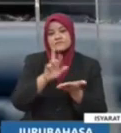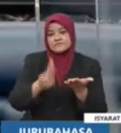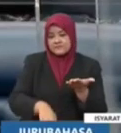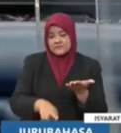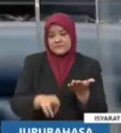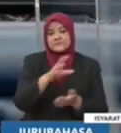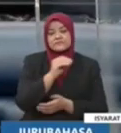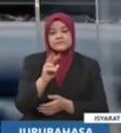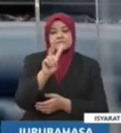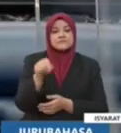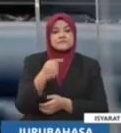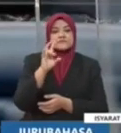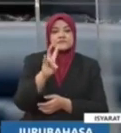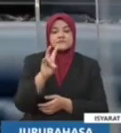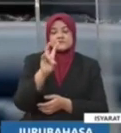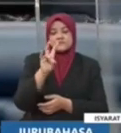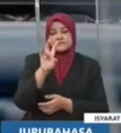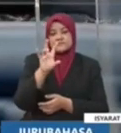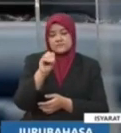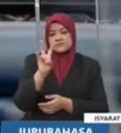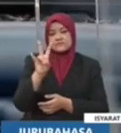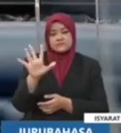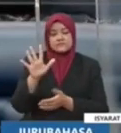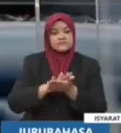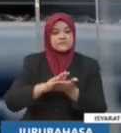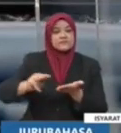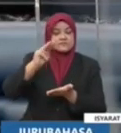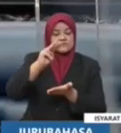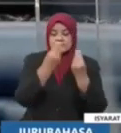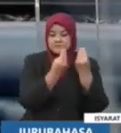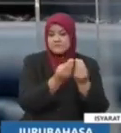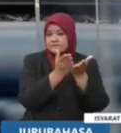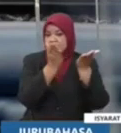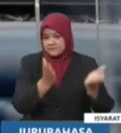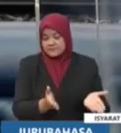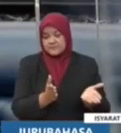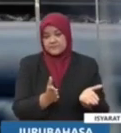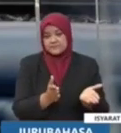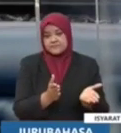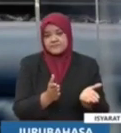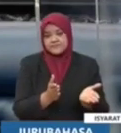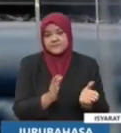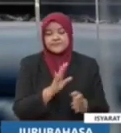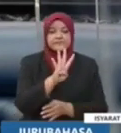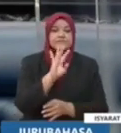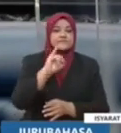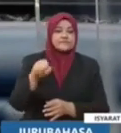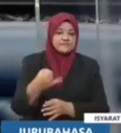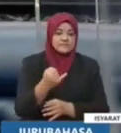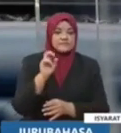sekolah rendah dan 2075 sekolah menengah manakah jumlah murid yang terlibat adalah seramai